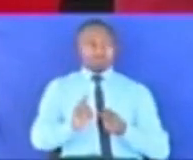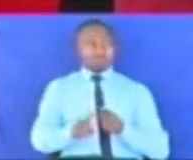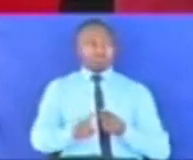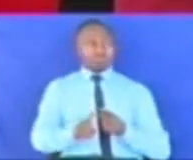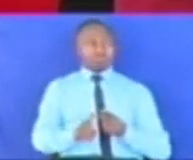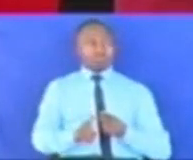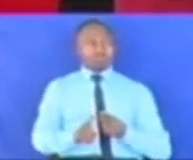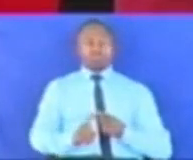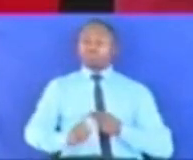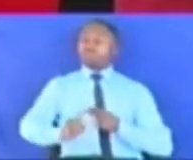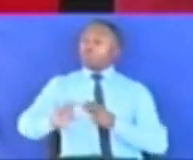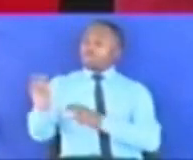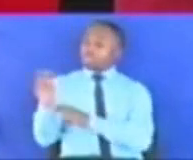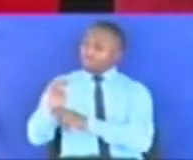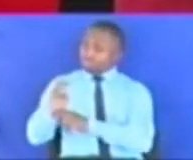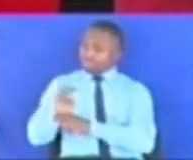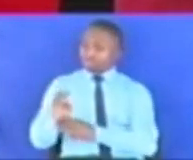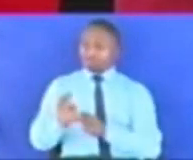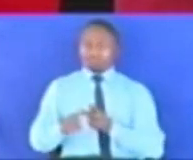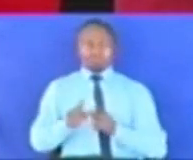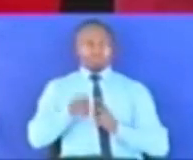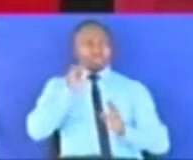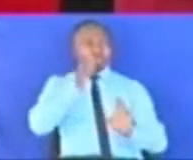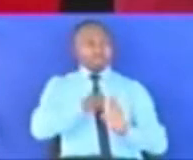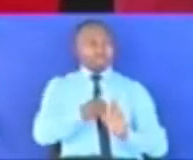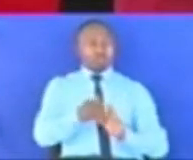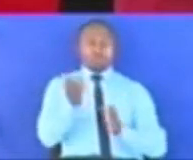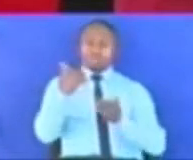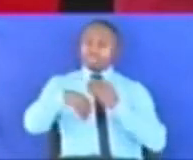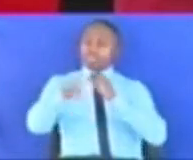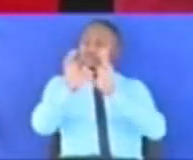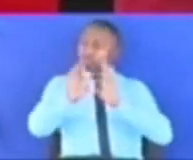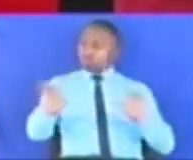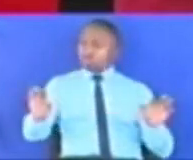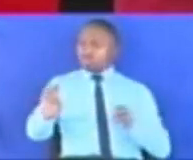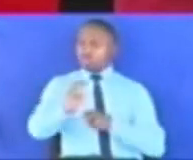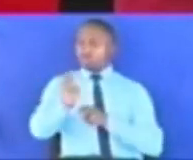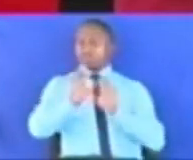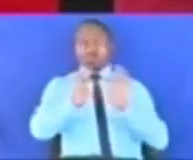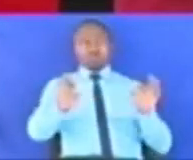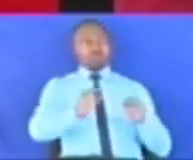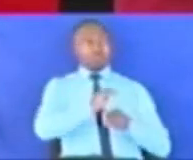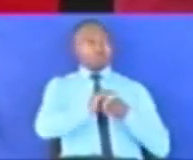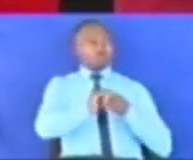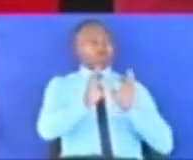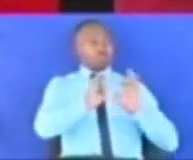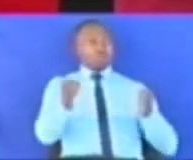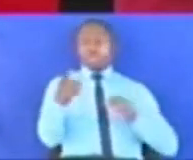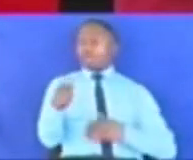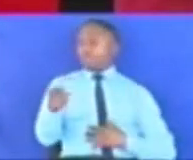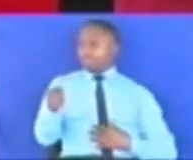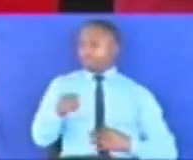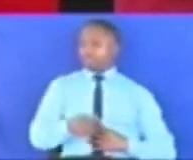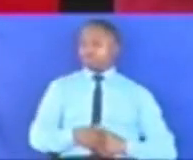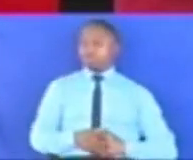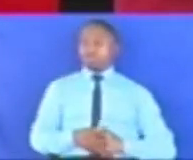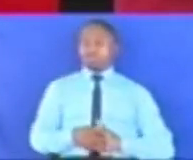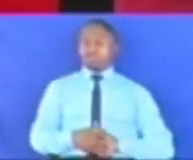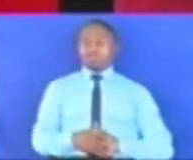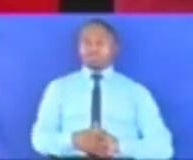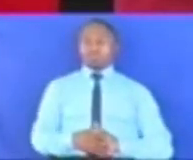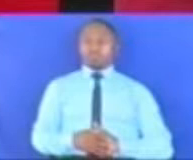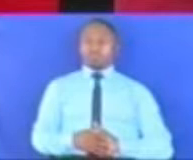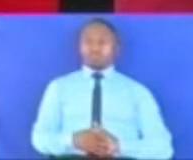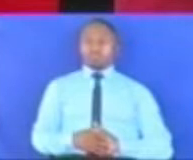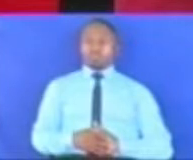na usimamizi, ili liende sambamba na usimamizi mzuri wa matumizi bora ya fedha.